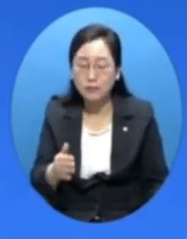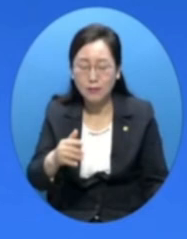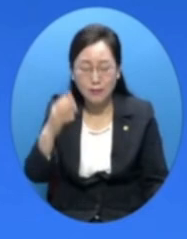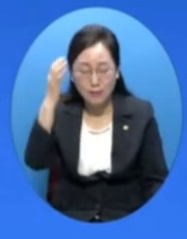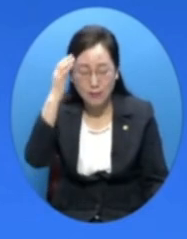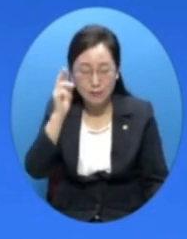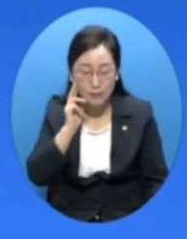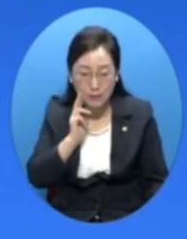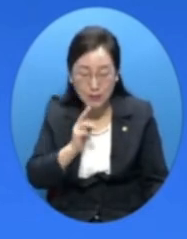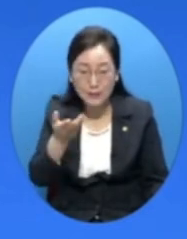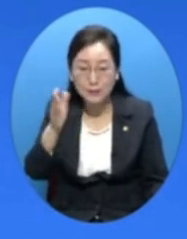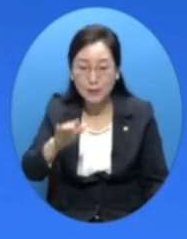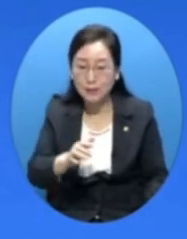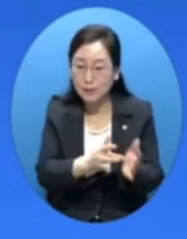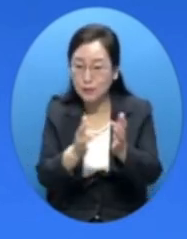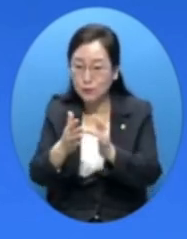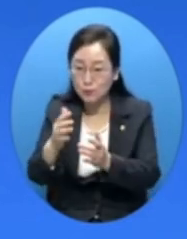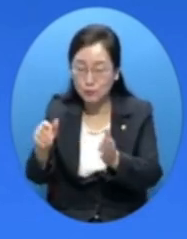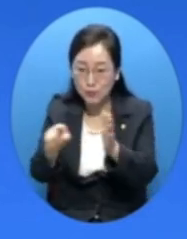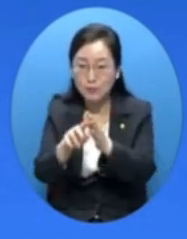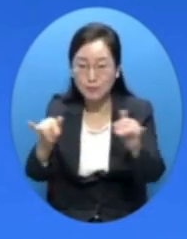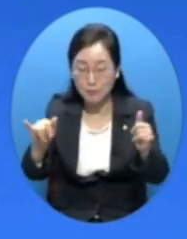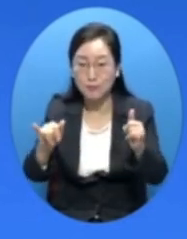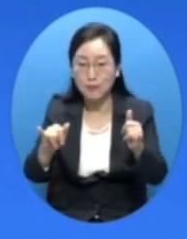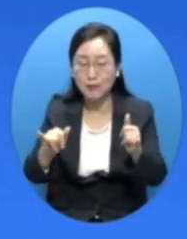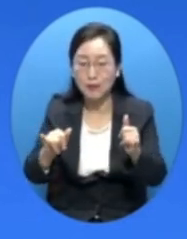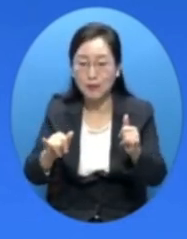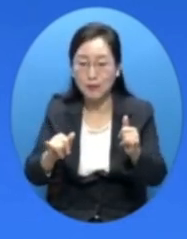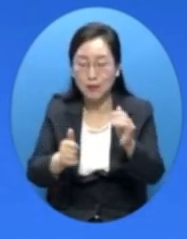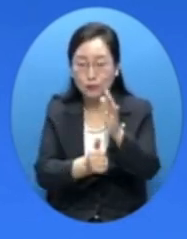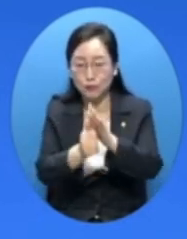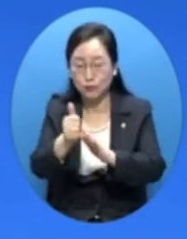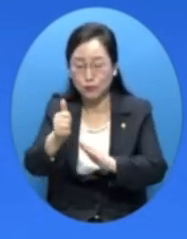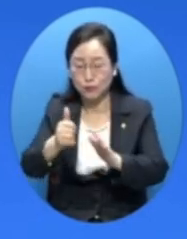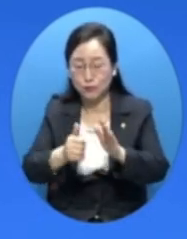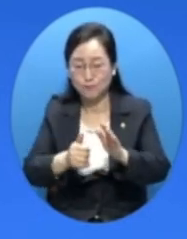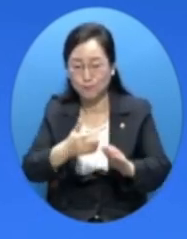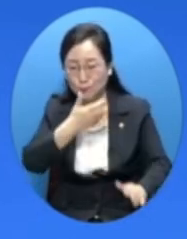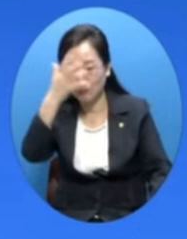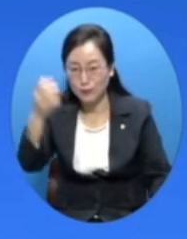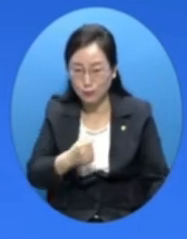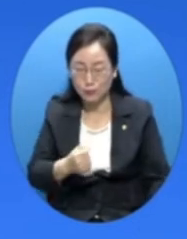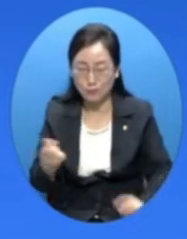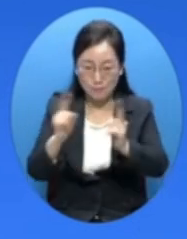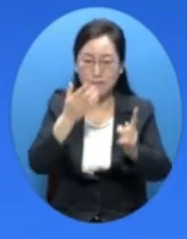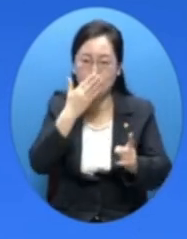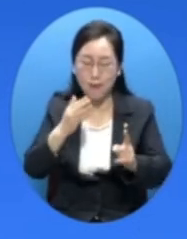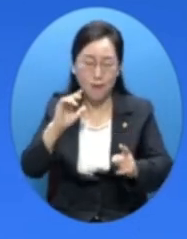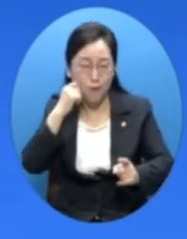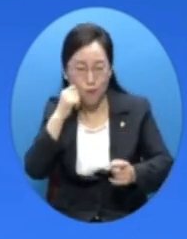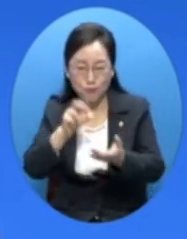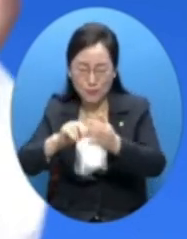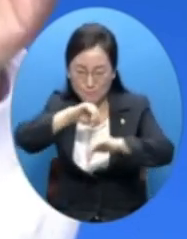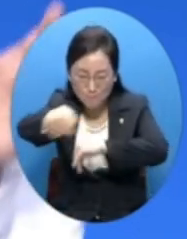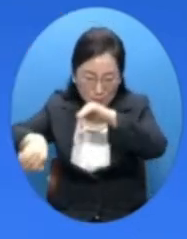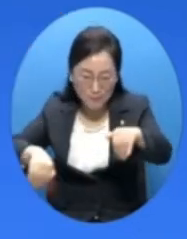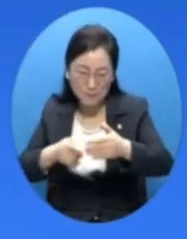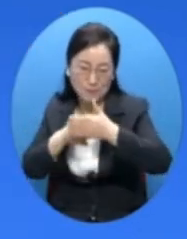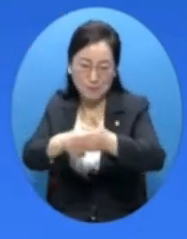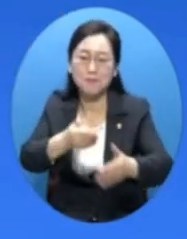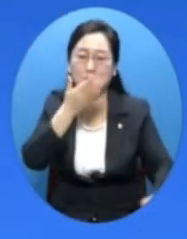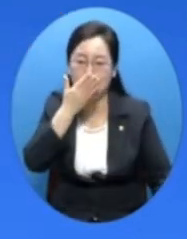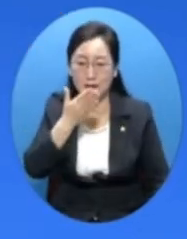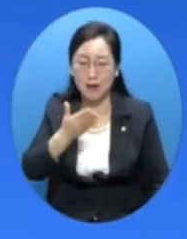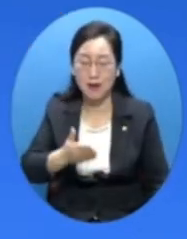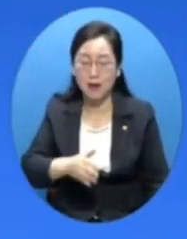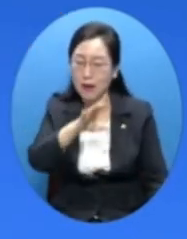안에서 꿈과 희망을 가지면 우리 일어날 수가 있습니다. 어떤 어려움도 문제도 우리가 헤쳐나갈 수가 있는 것입니다. 때때로 우리는 너무나 힘들고